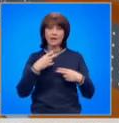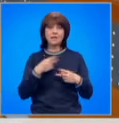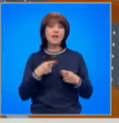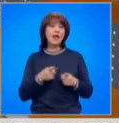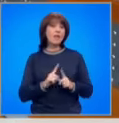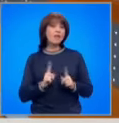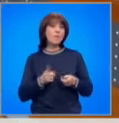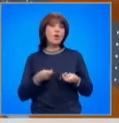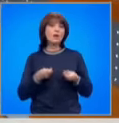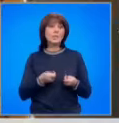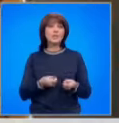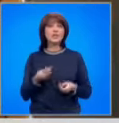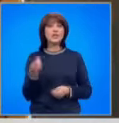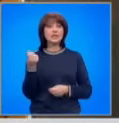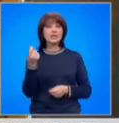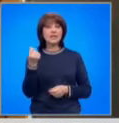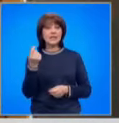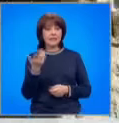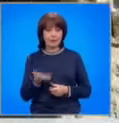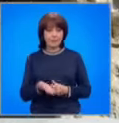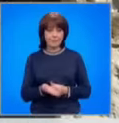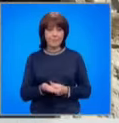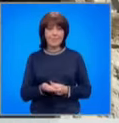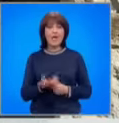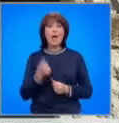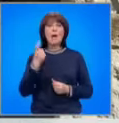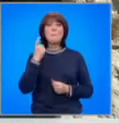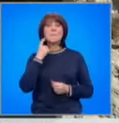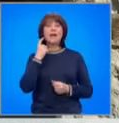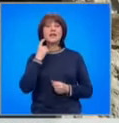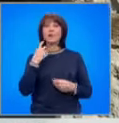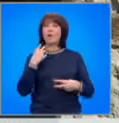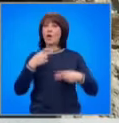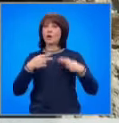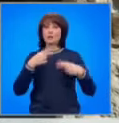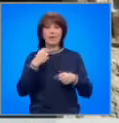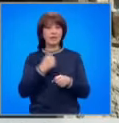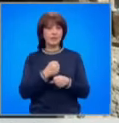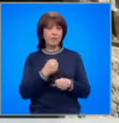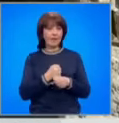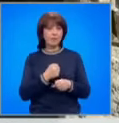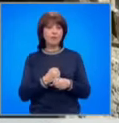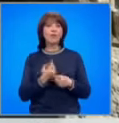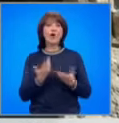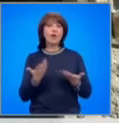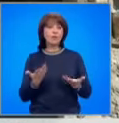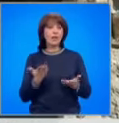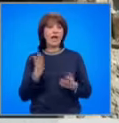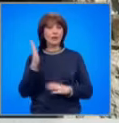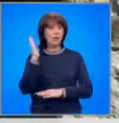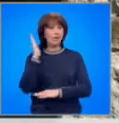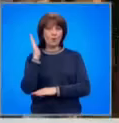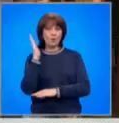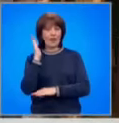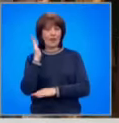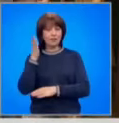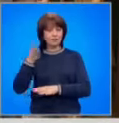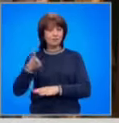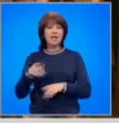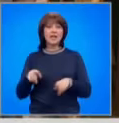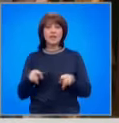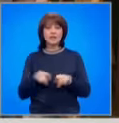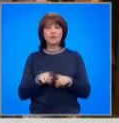да поддържат цени адекватни на търсенето. В Банско обаче ресторантите работят, но както при настаняването в хотелите, така и при